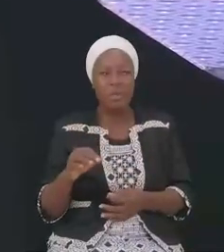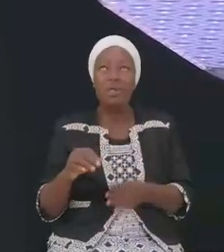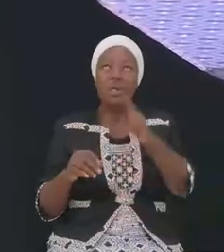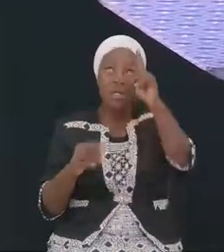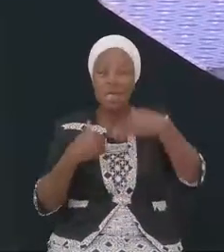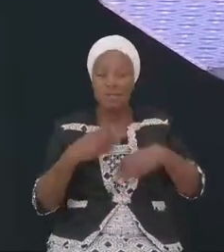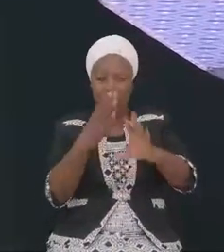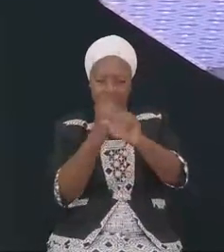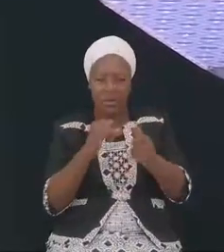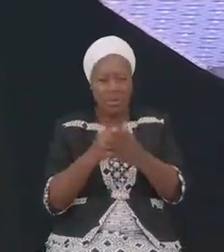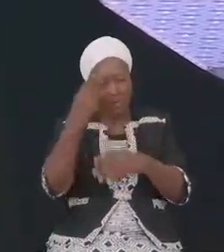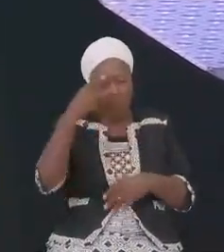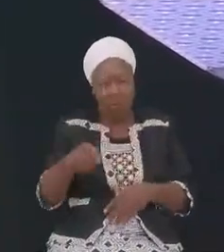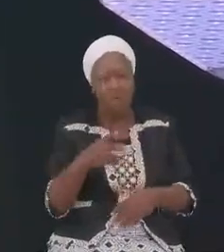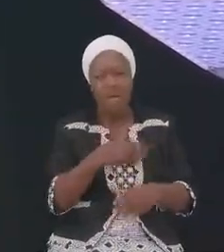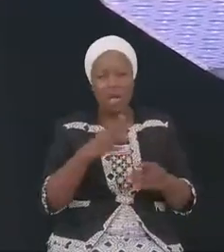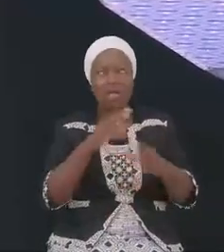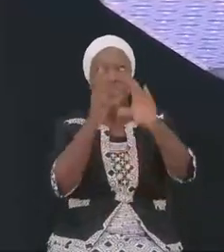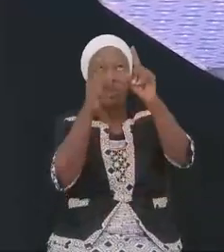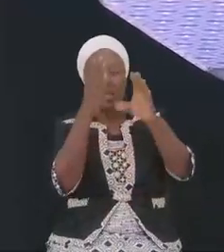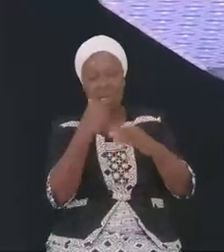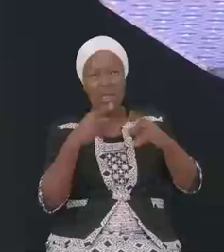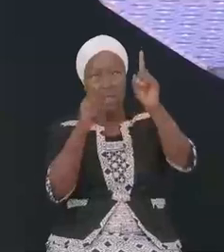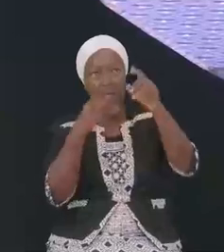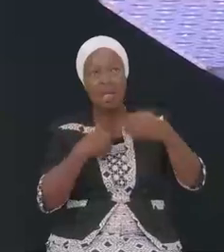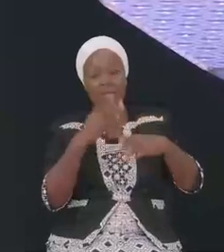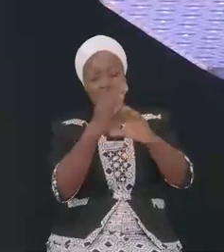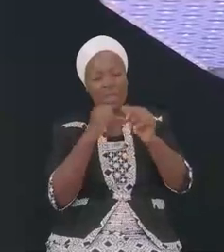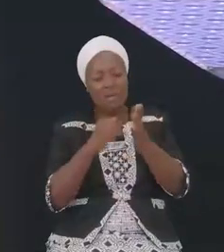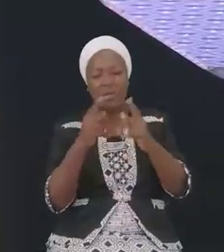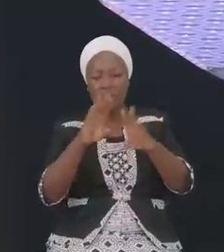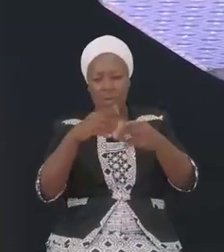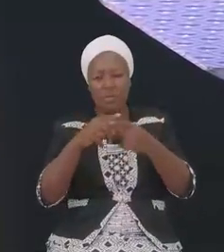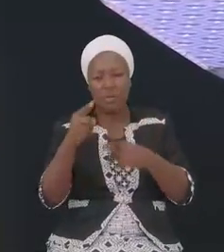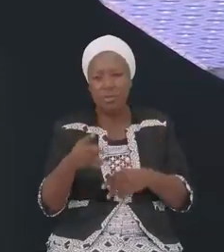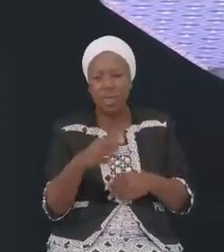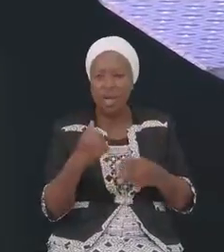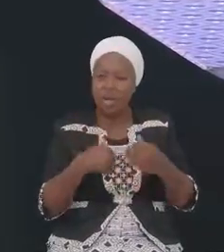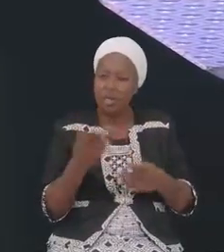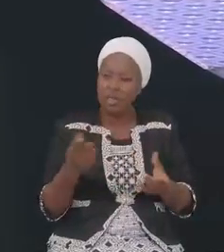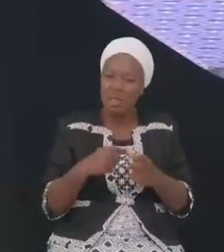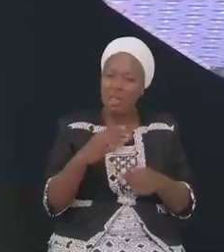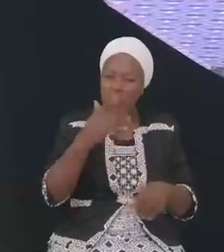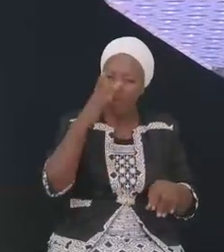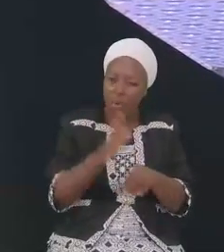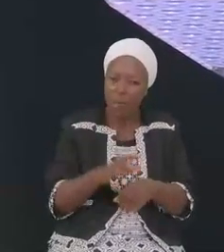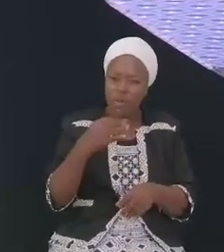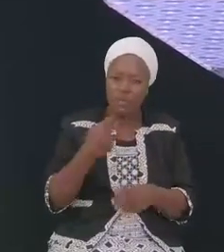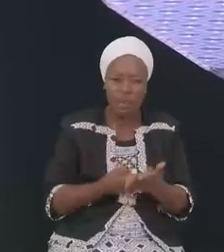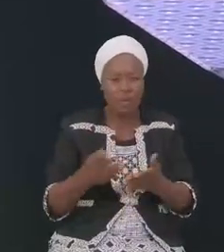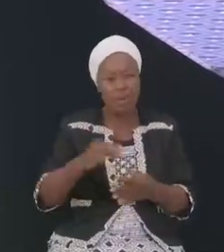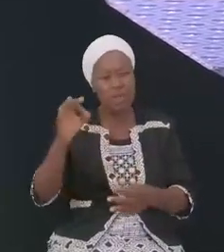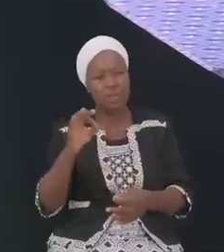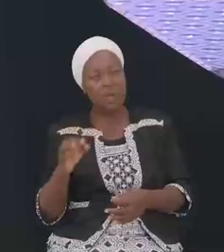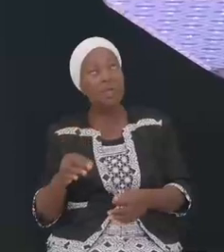reçu pour te l'offrir. As-tu reçu du Père la promesse du Saint-Esprit?